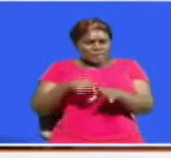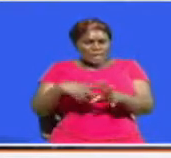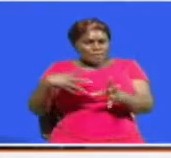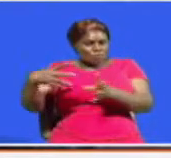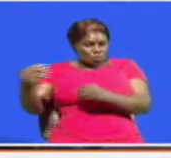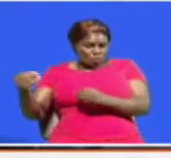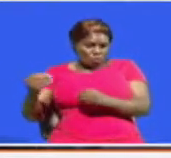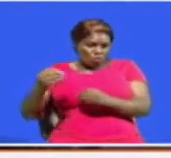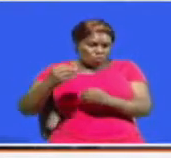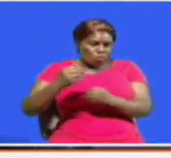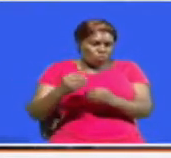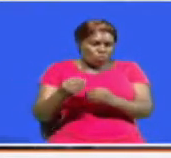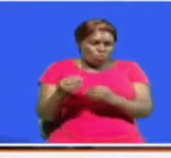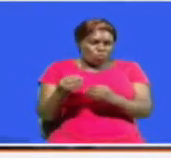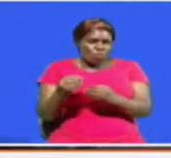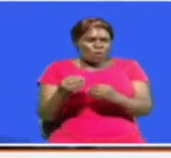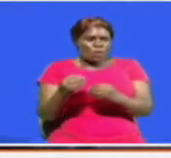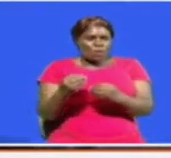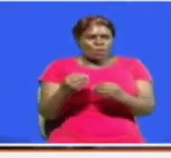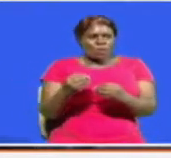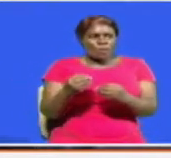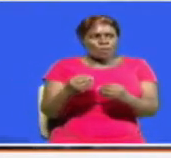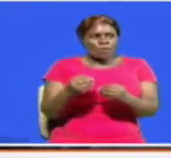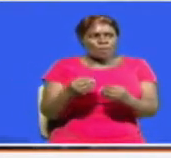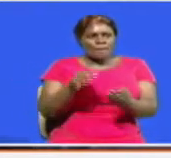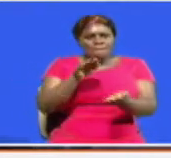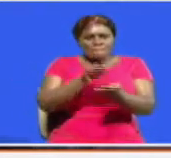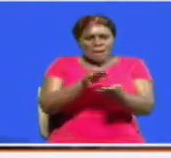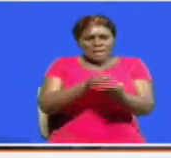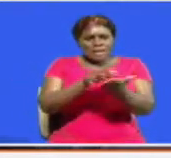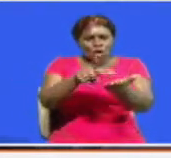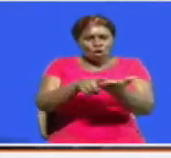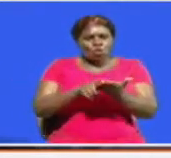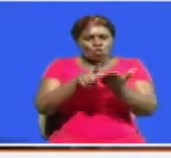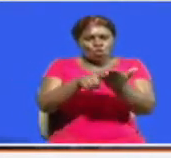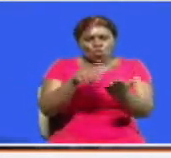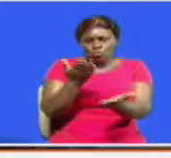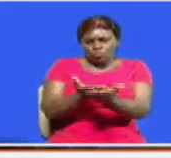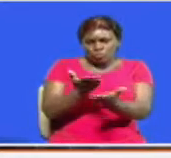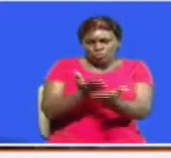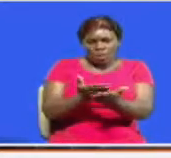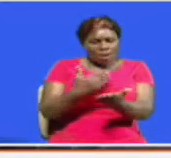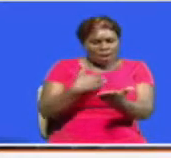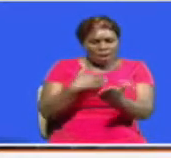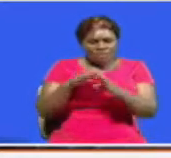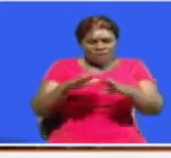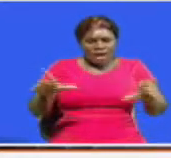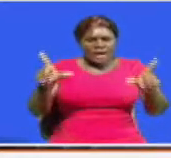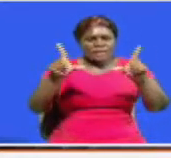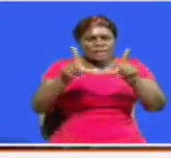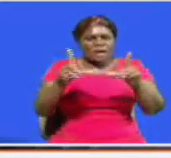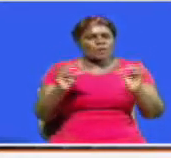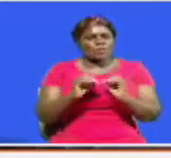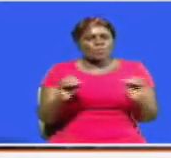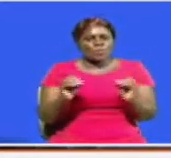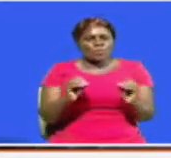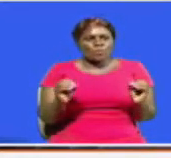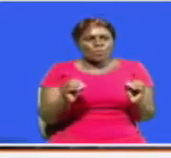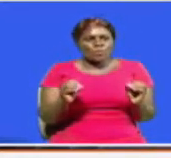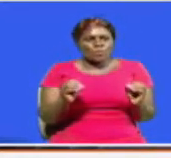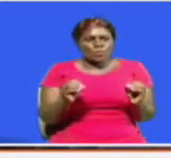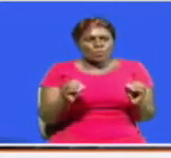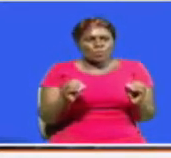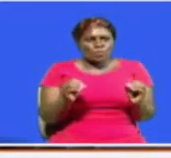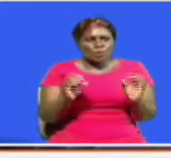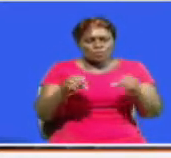wakienda kwa zile nini benki zenye zinapeana mikopo, wengi hawana collateral, hawana ile kitu thamani